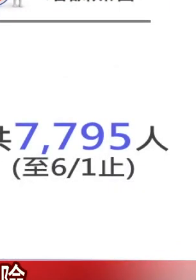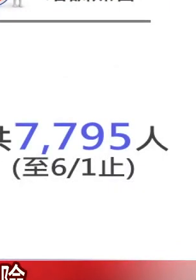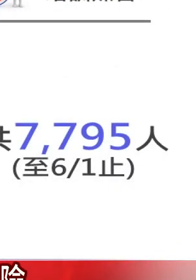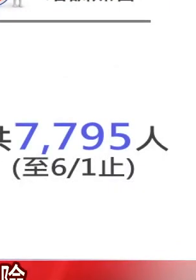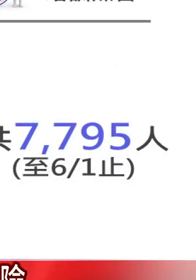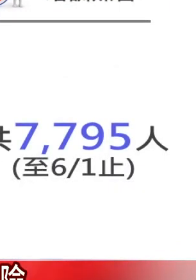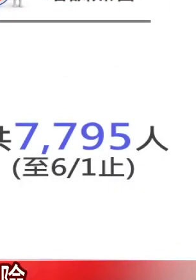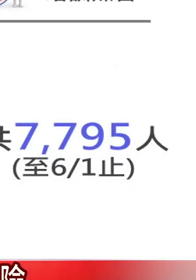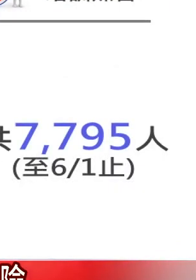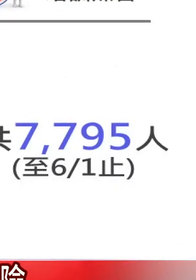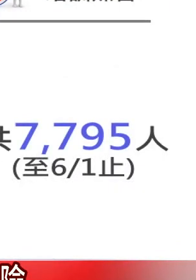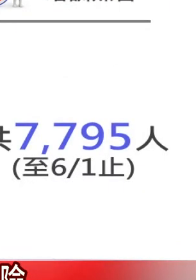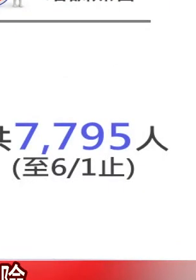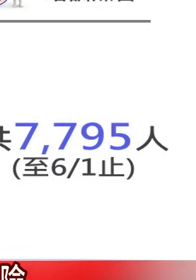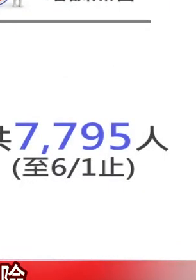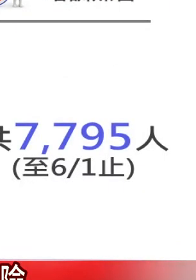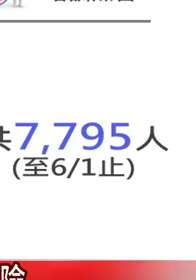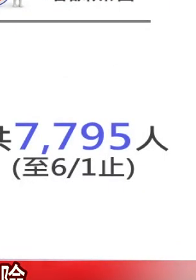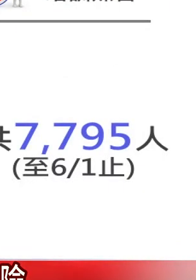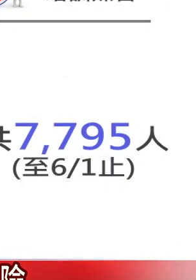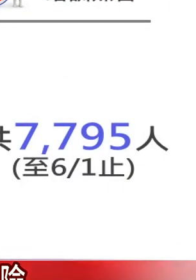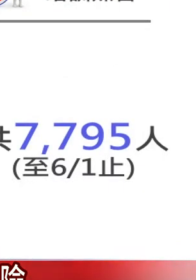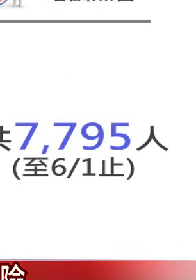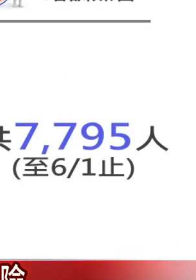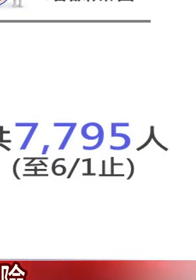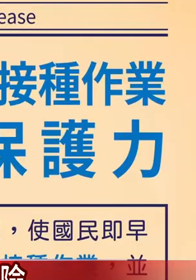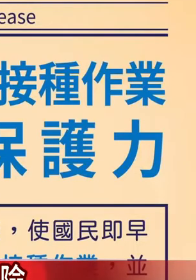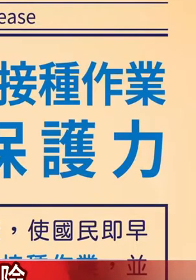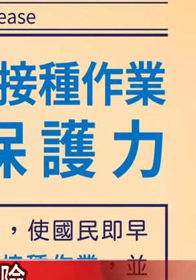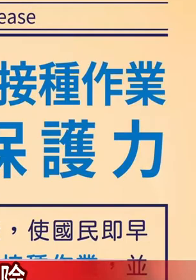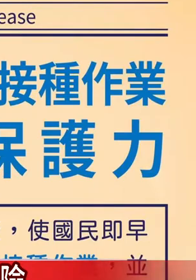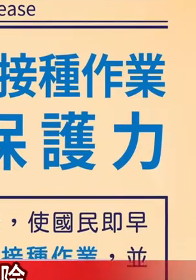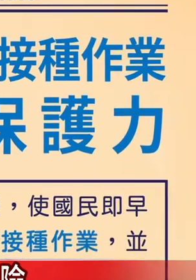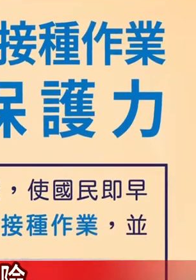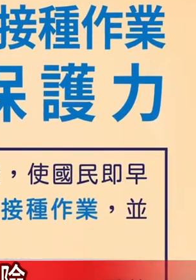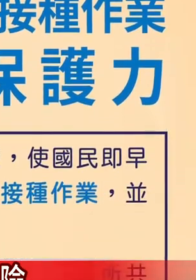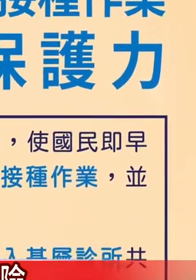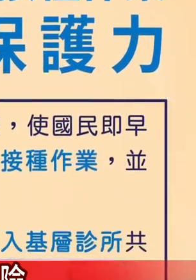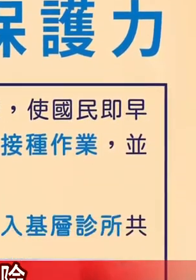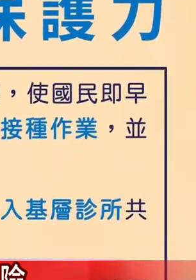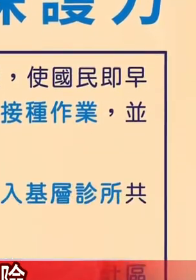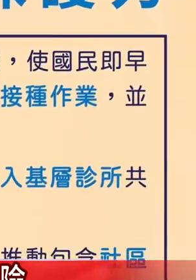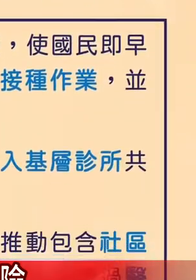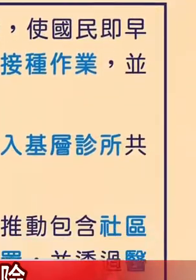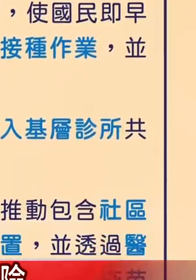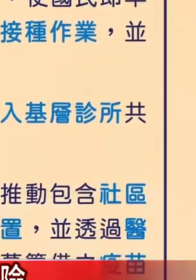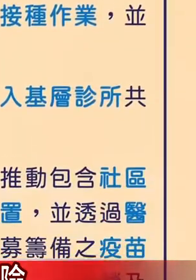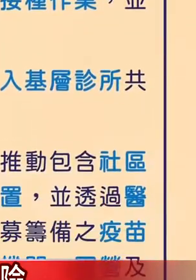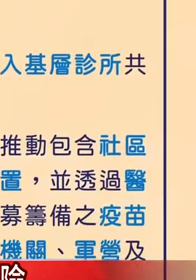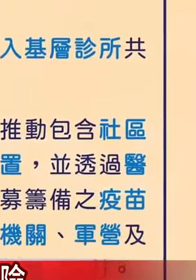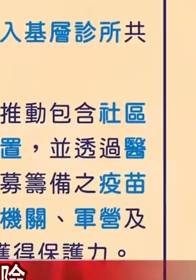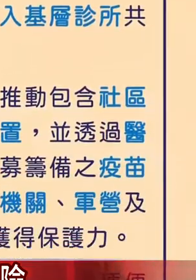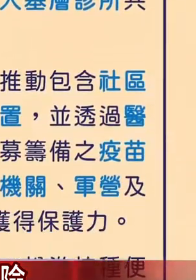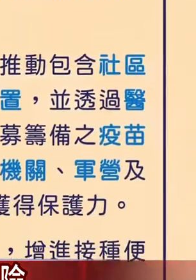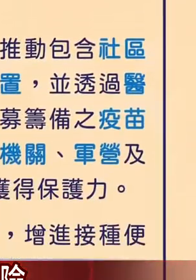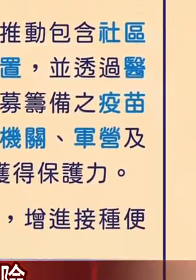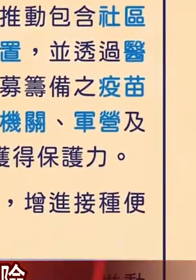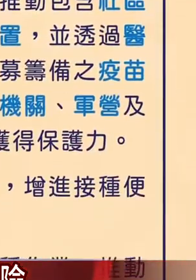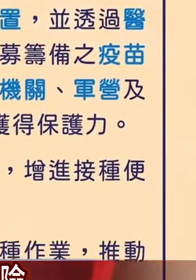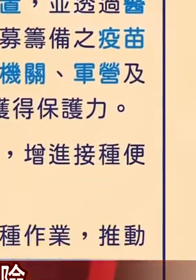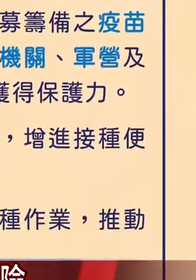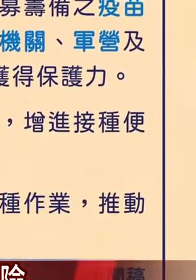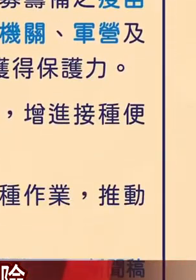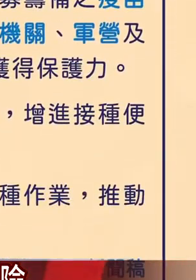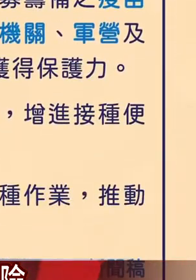苗接种站设置作业指引，推动包含社区接种站、大型接种站以及外展服务等疫苗接种站设